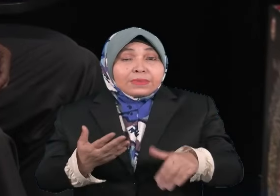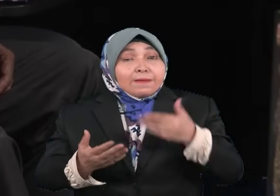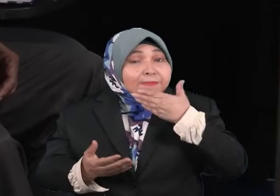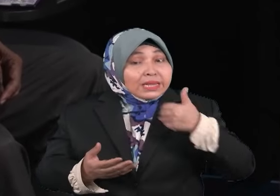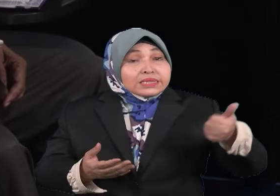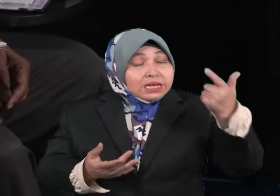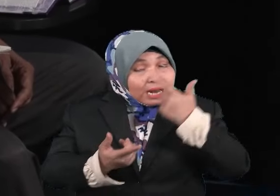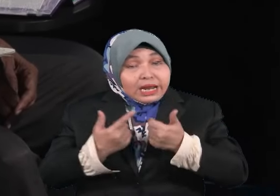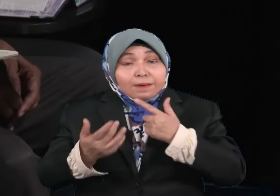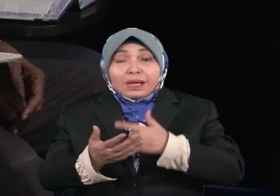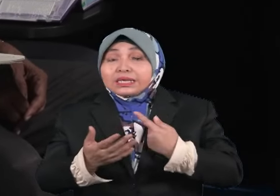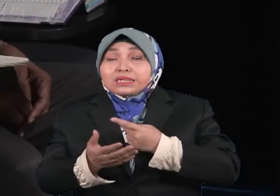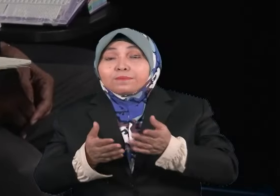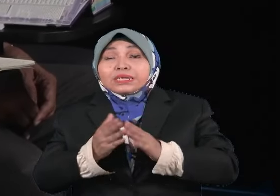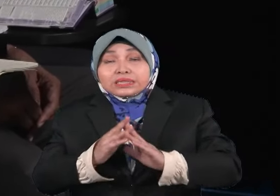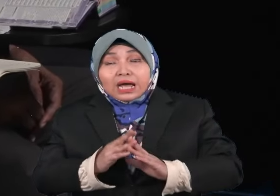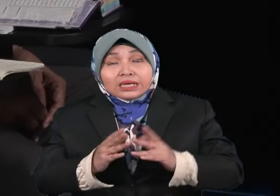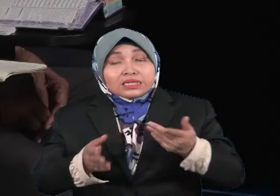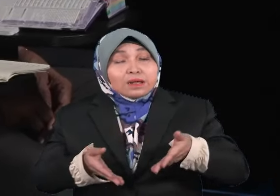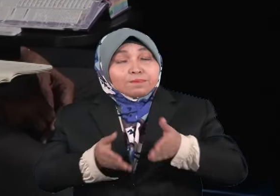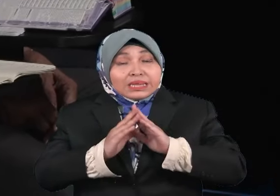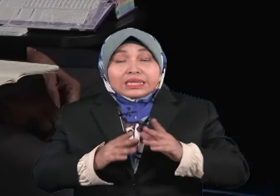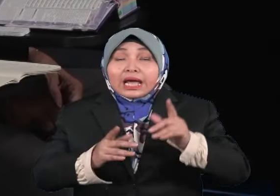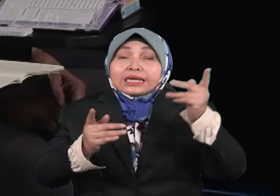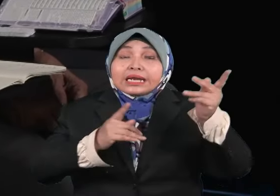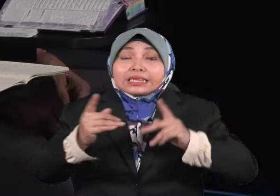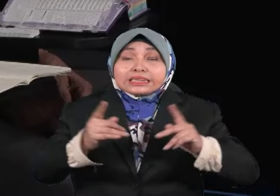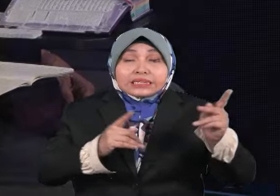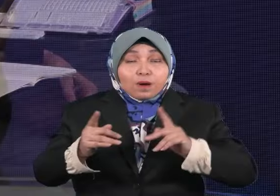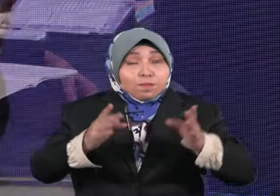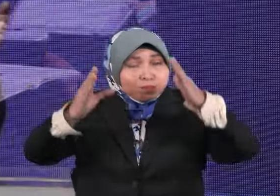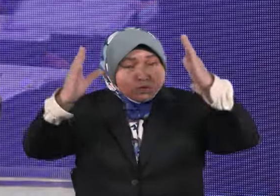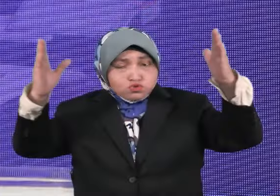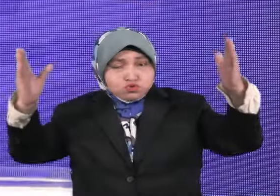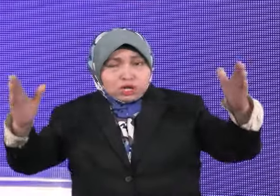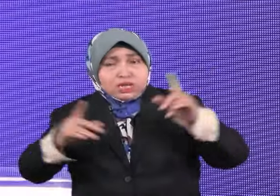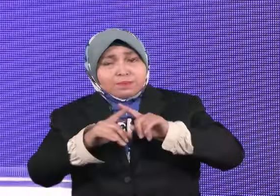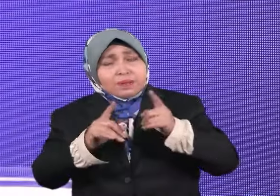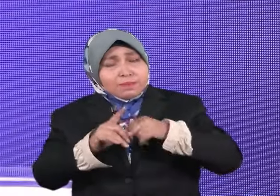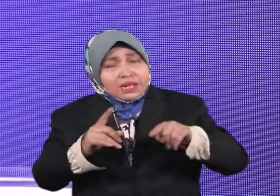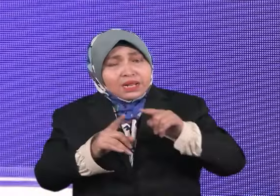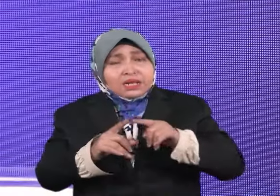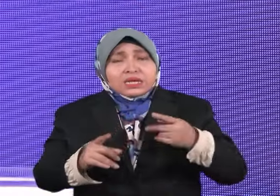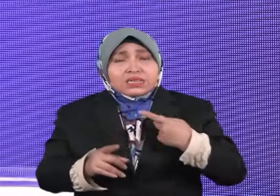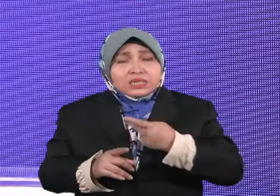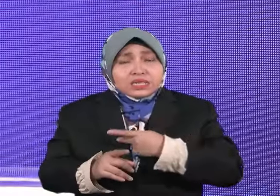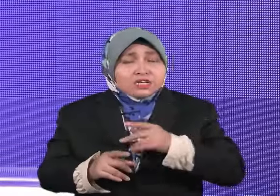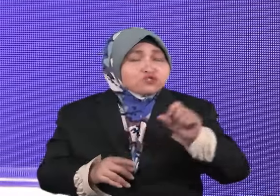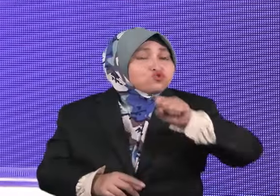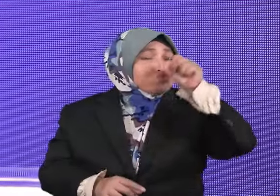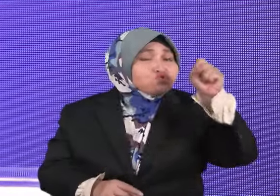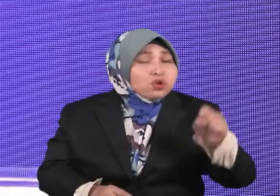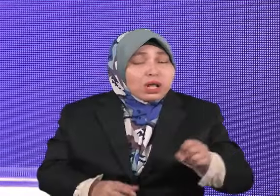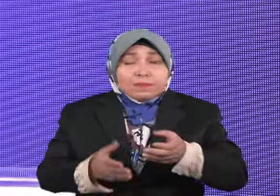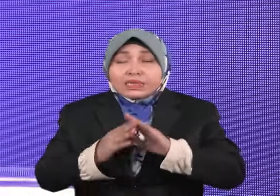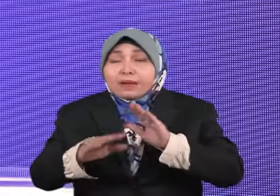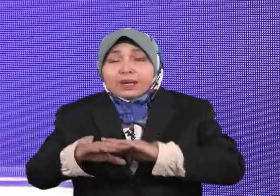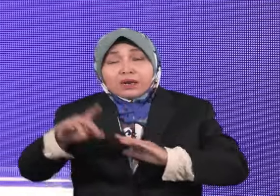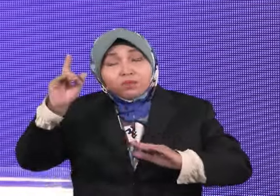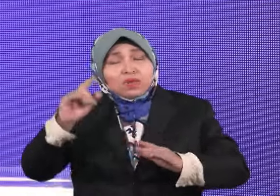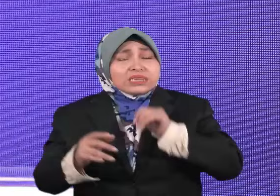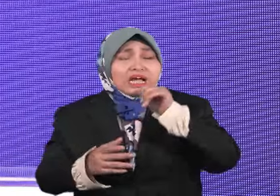yang kita minta. Kita minta kereta contohnya kan, kita minta kereta besar, tapi bila kita menyoal ataupun meminta pada Allah, tak